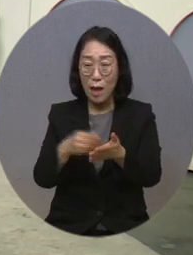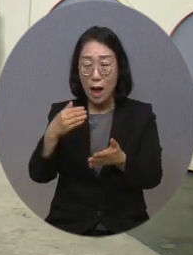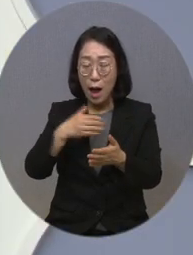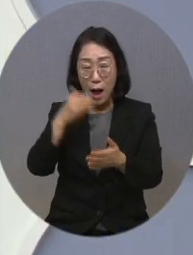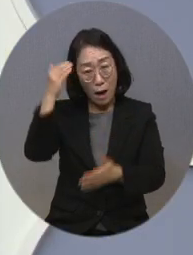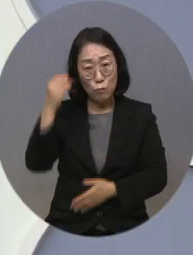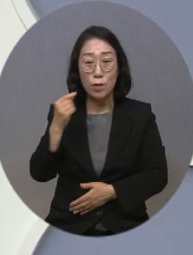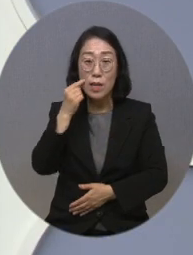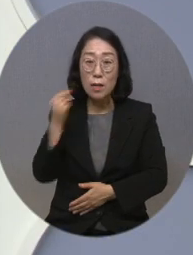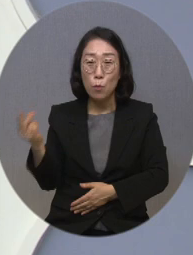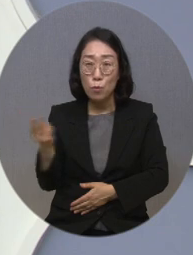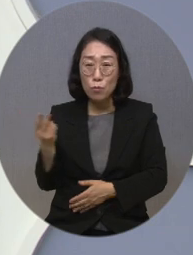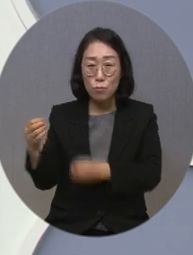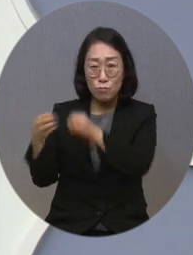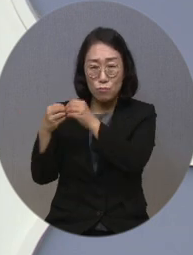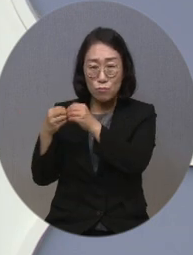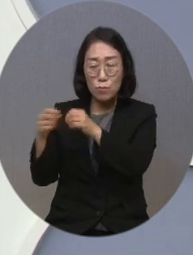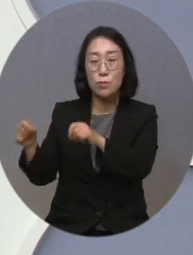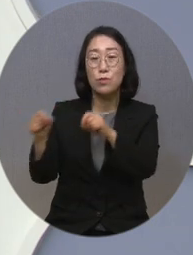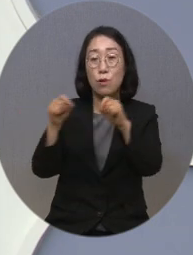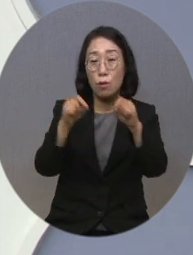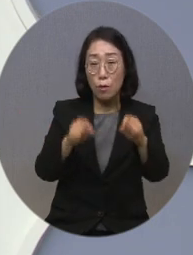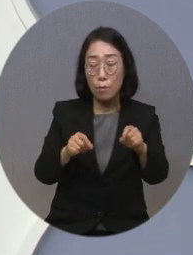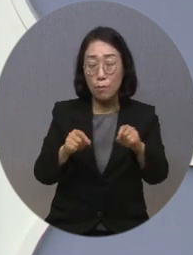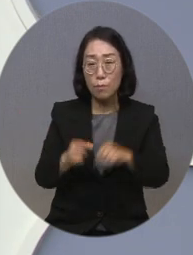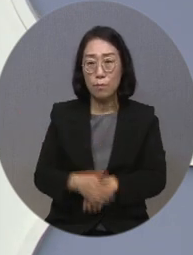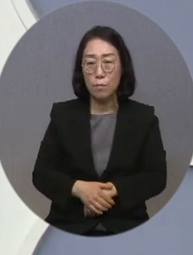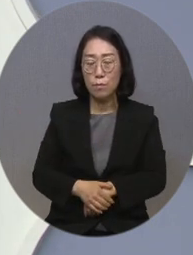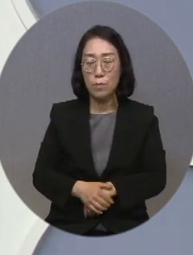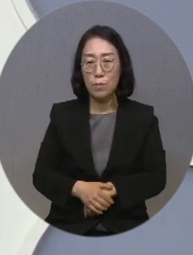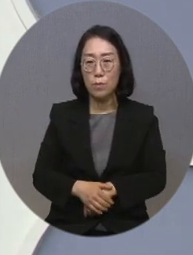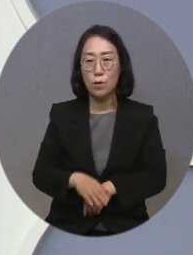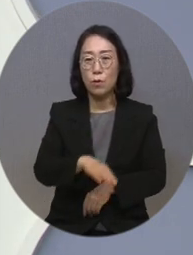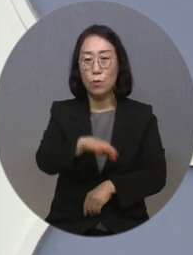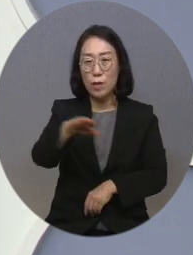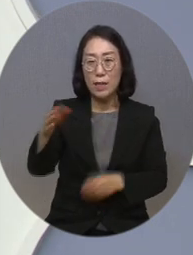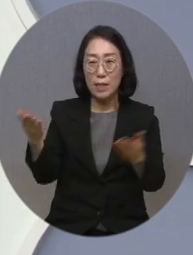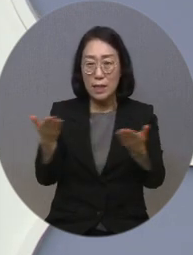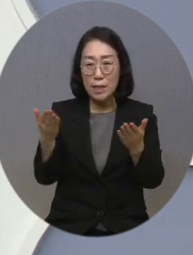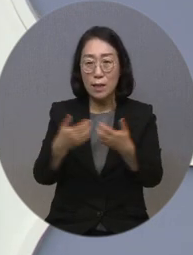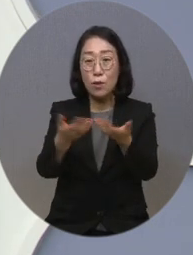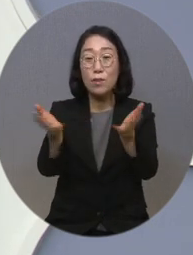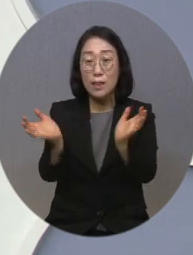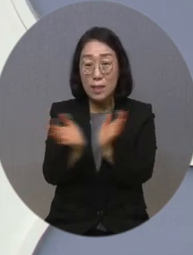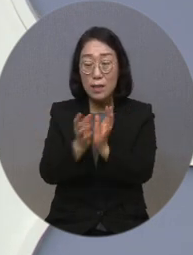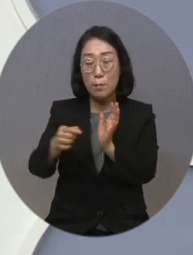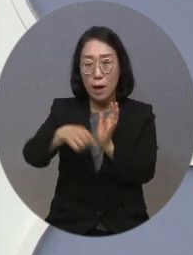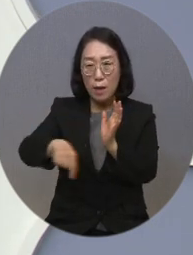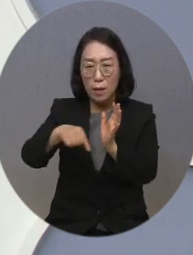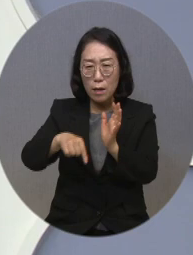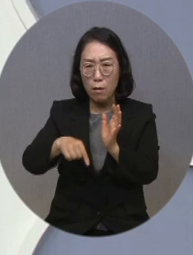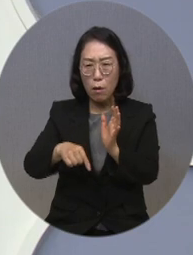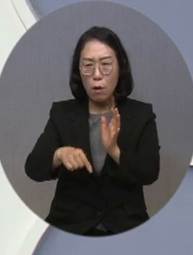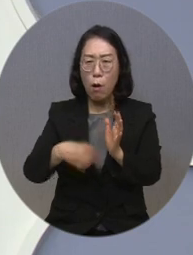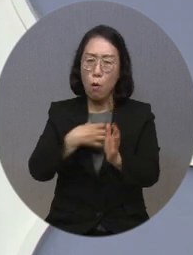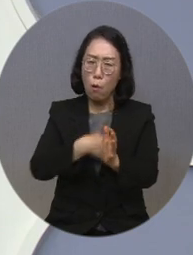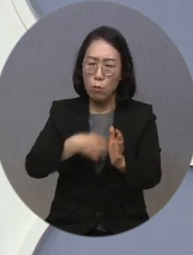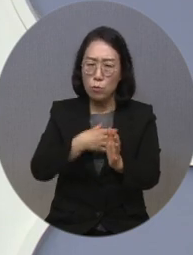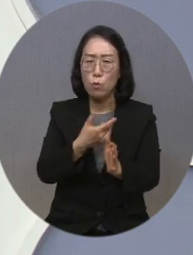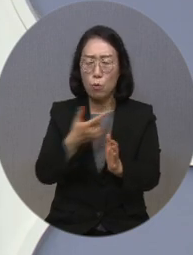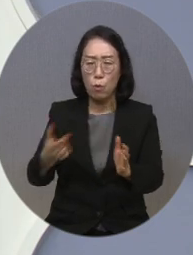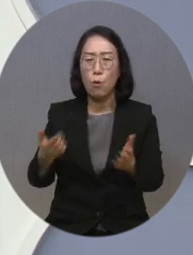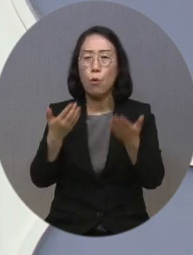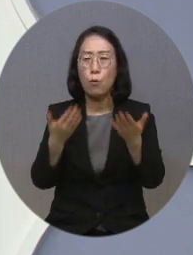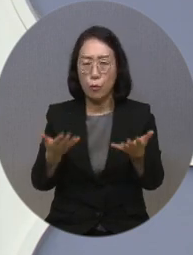때문에 이때 많은 우리 그 해양수산부 직원들이나 또 사회에 계신 분들이 긴장을 하고 걱정을 많이